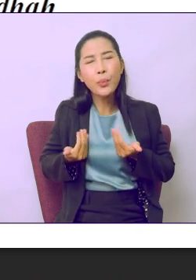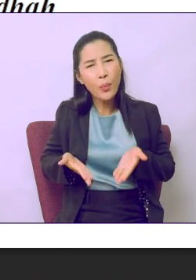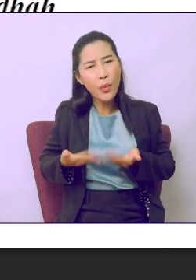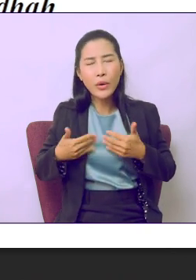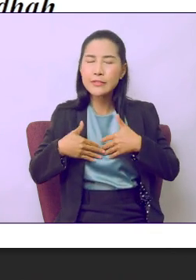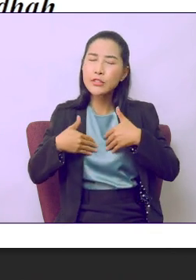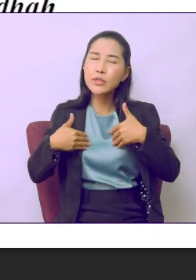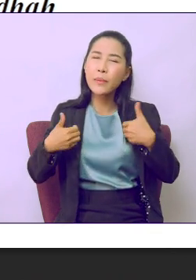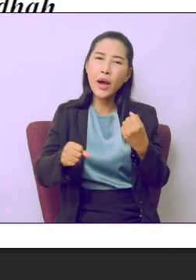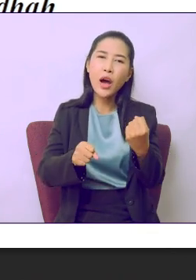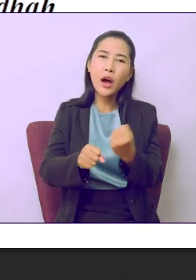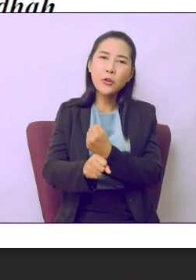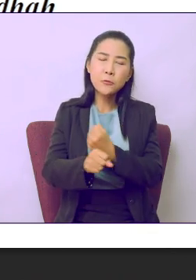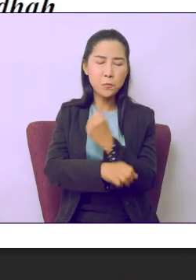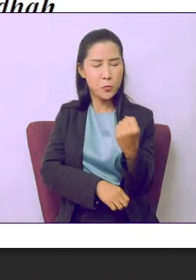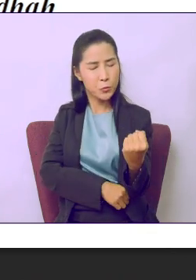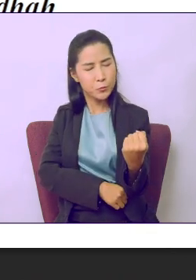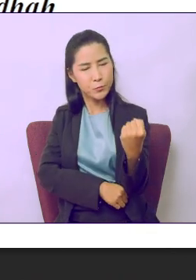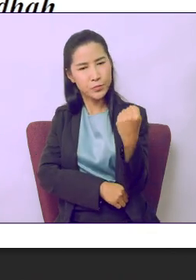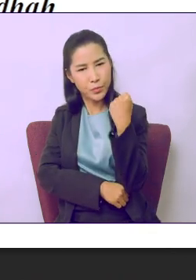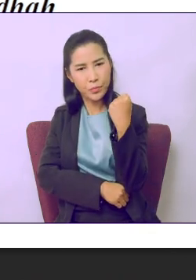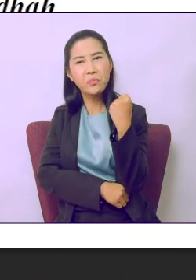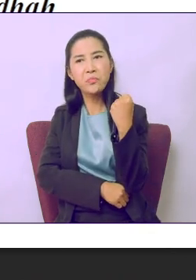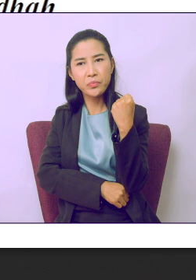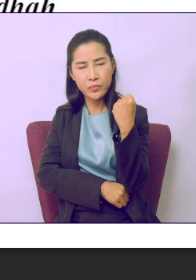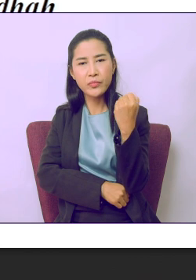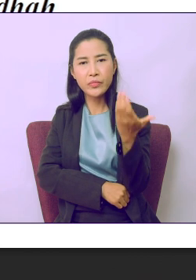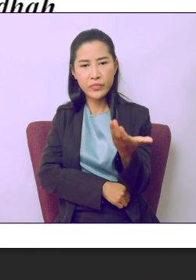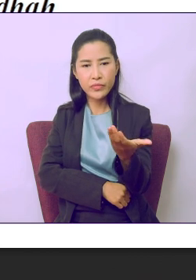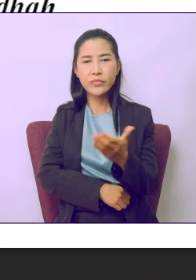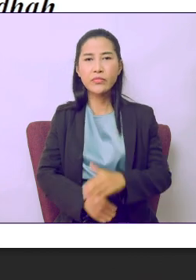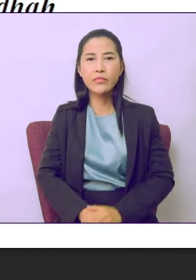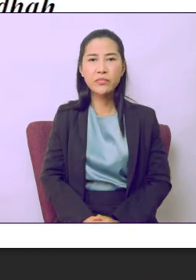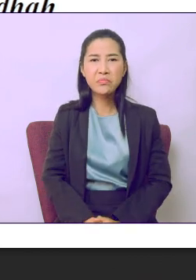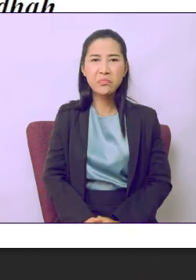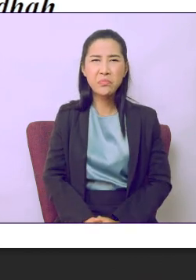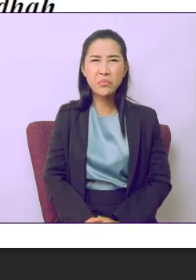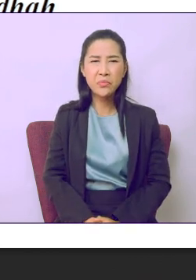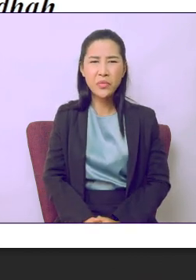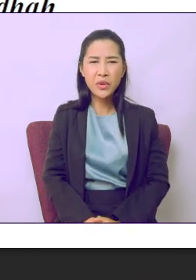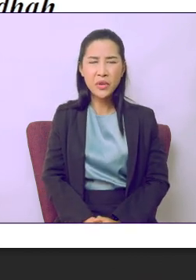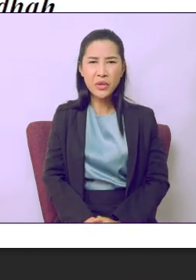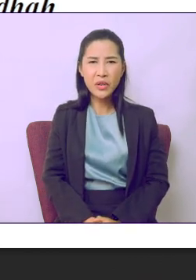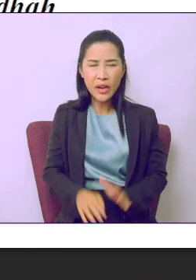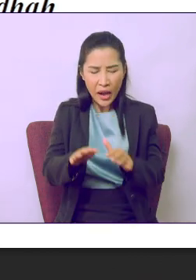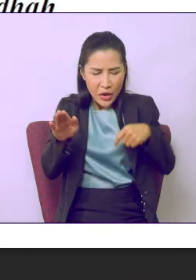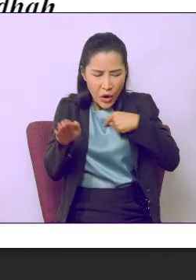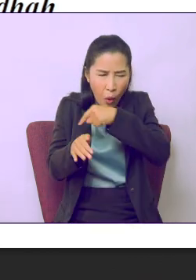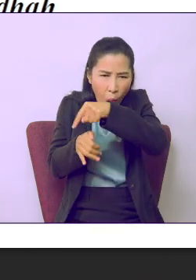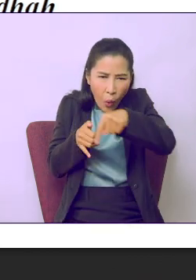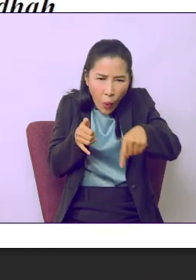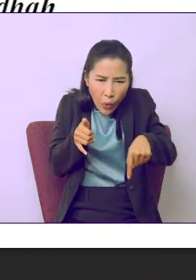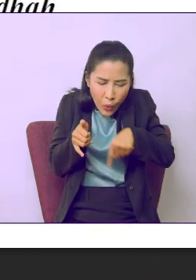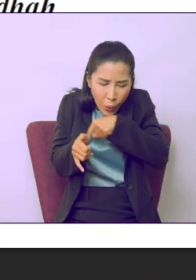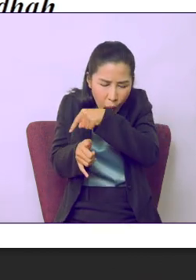หย่อนเกินไปนะครับแล้วก็มีความมั่นคงเหมือนตัวนาคอ่ะครับตัวตัวอ่า่านาคราชเนี่ยนะครับที่ที่ขดแล้วกลายเป็นที่